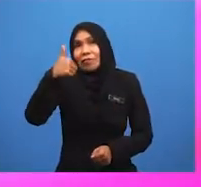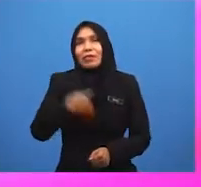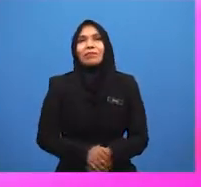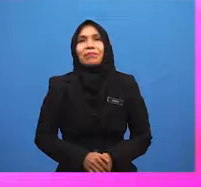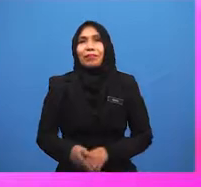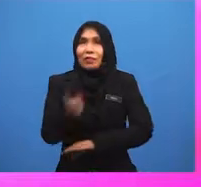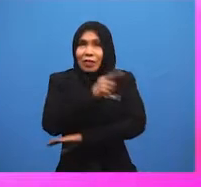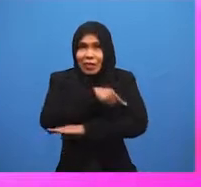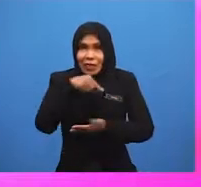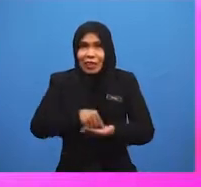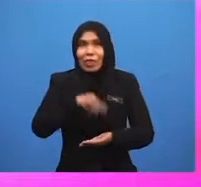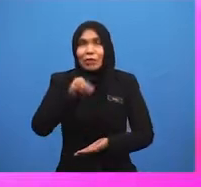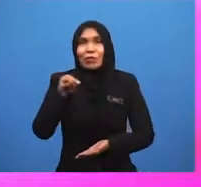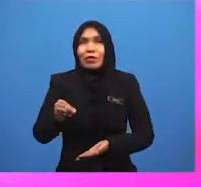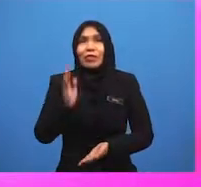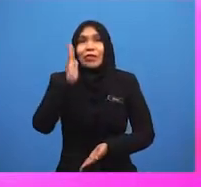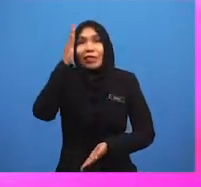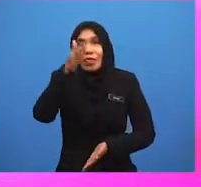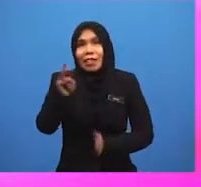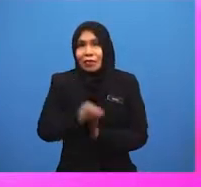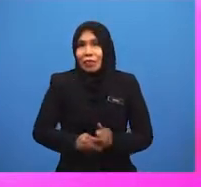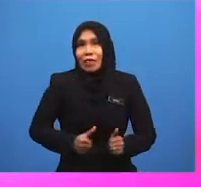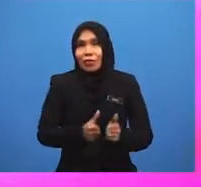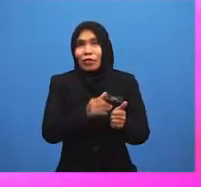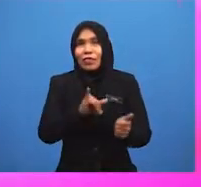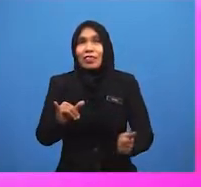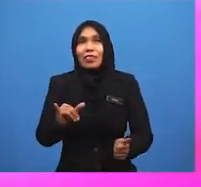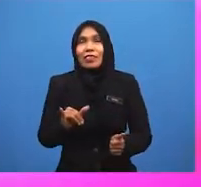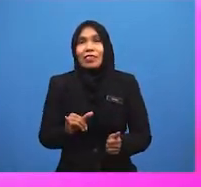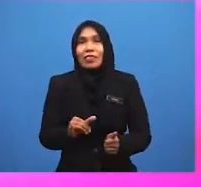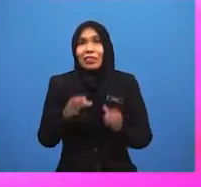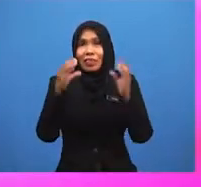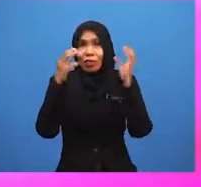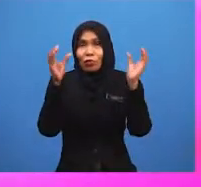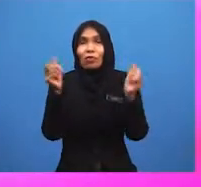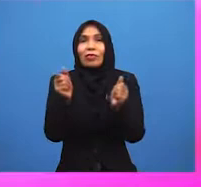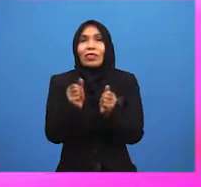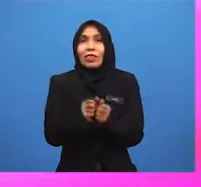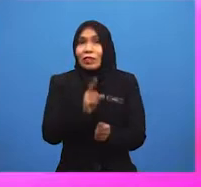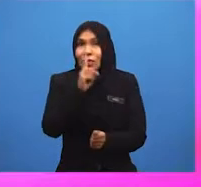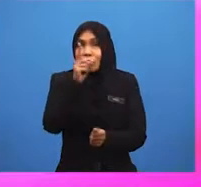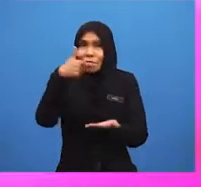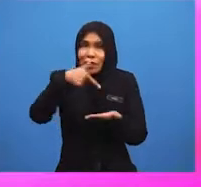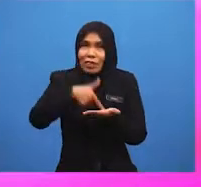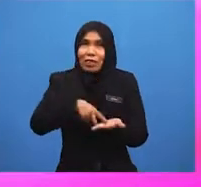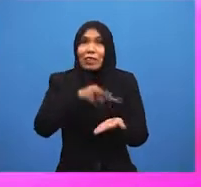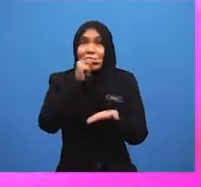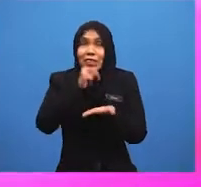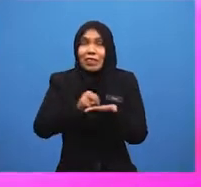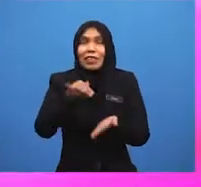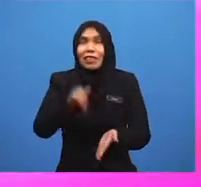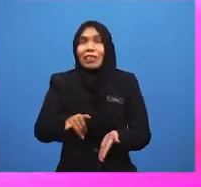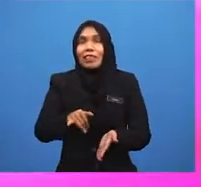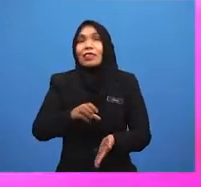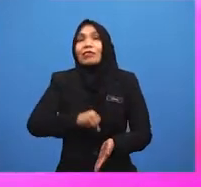ini, murid-murid akan mengikuti cikgu dengan satu lagi nilai yang menyeronokkan